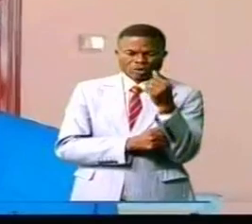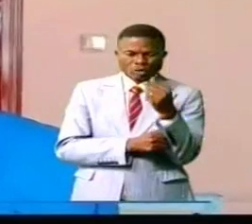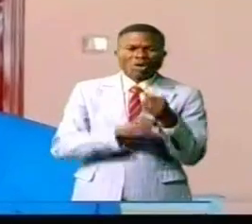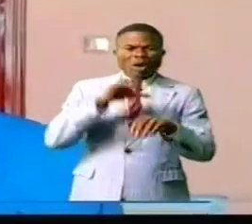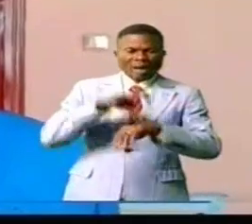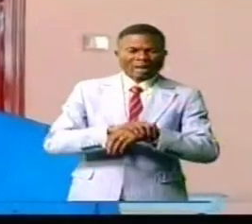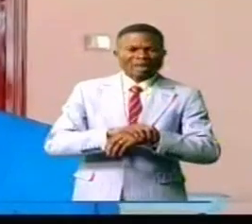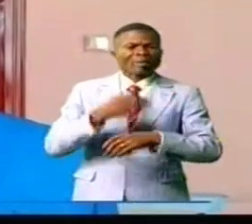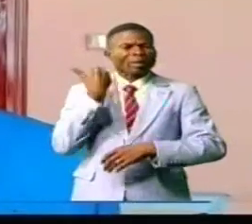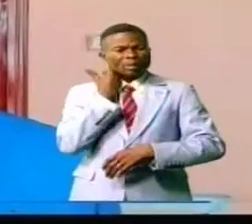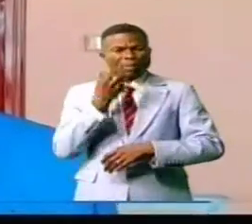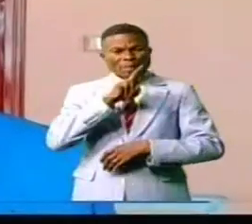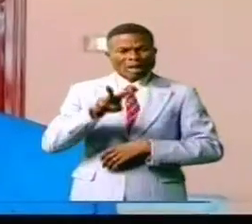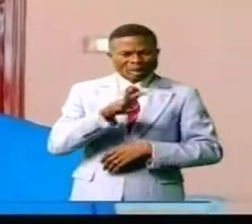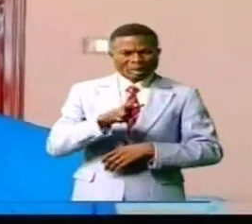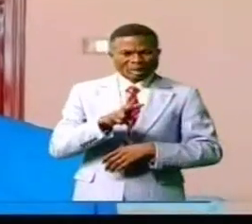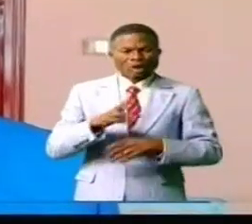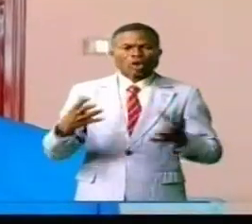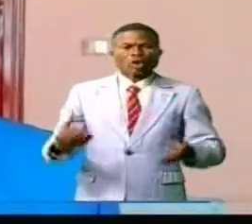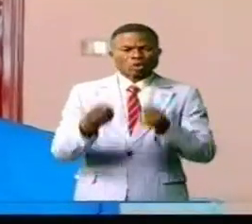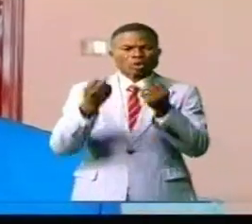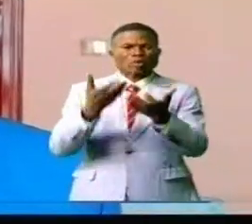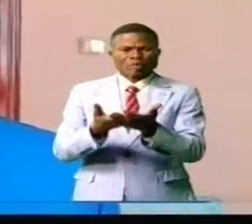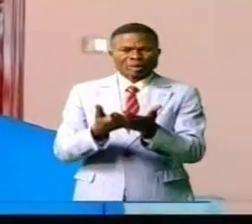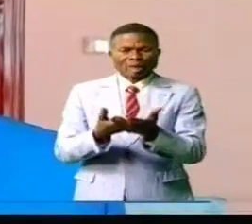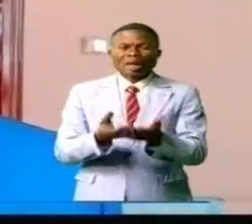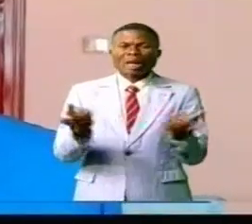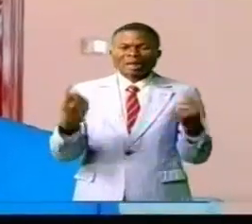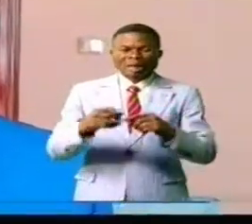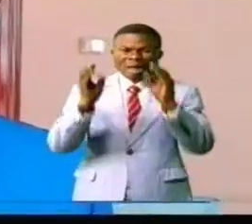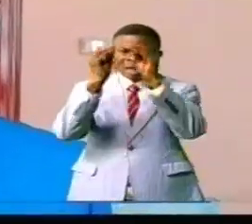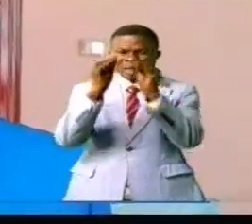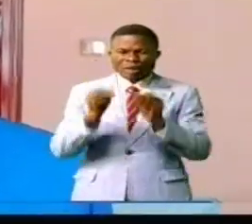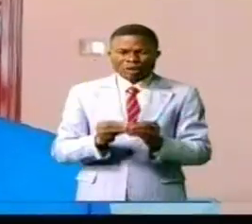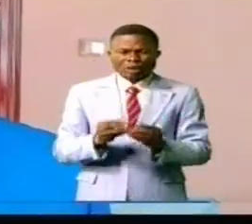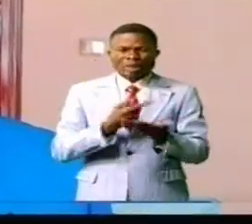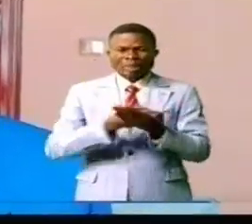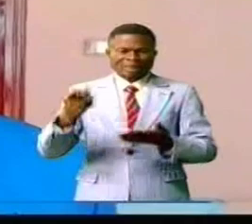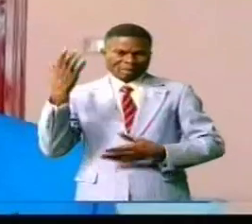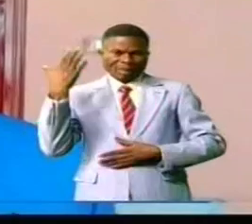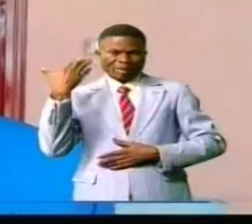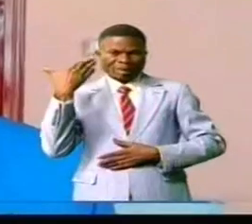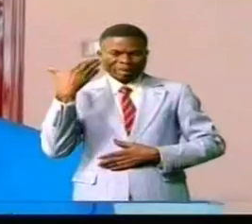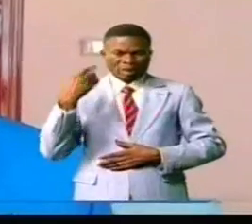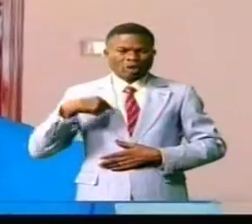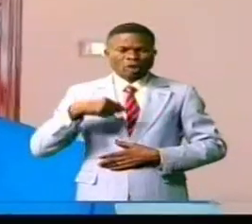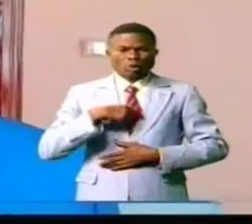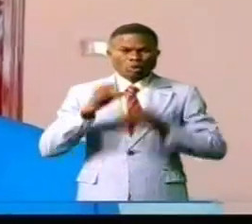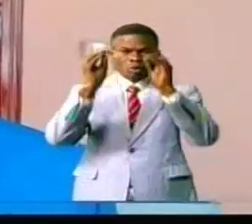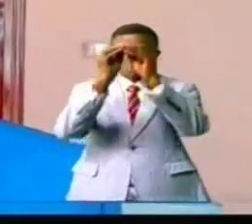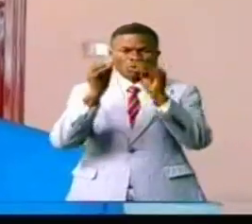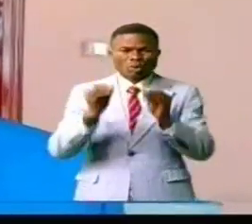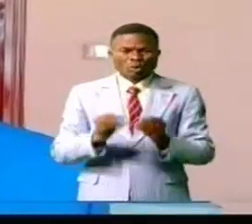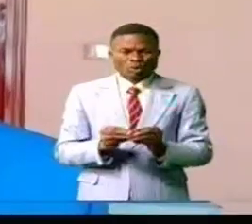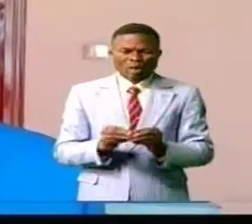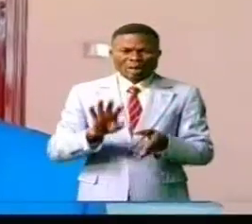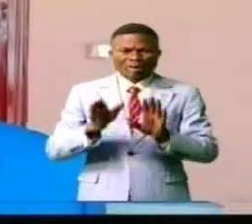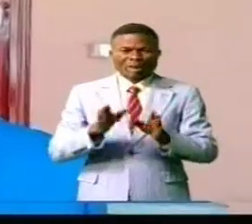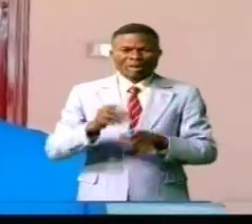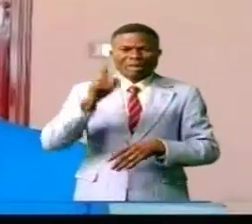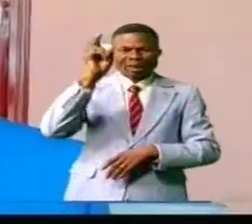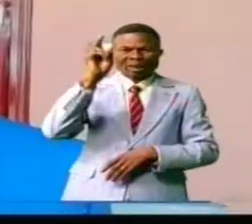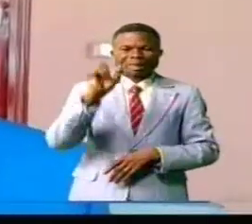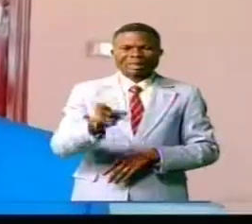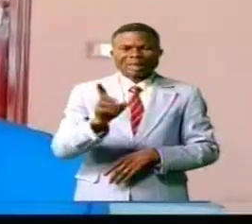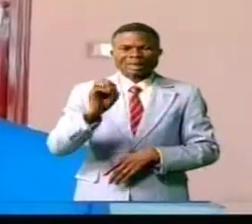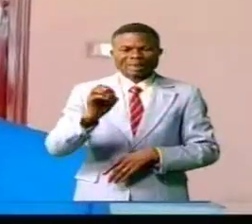cas ont été dépistés. Et lorsqu'on fait la comptabilité de la semaine, nous dépassons 150